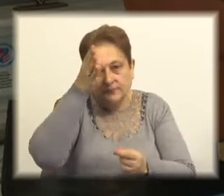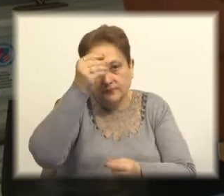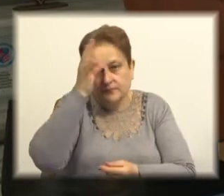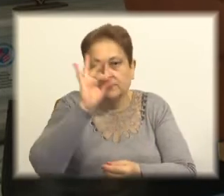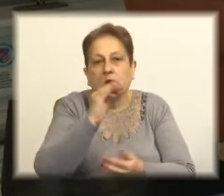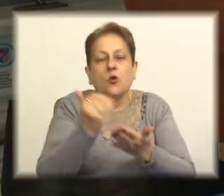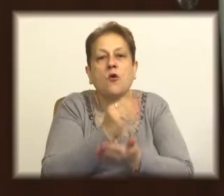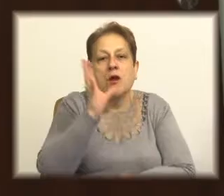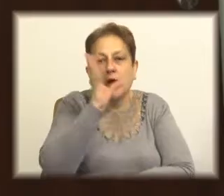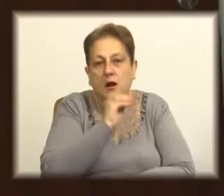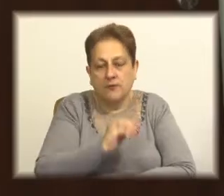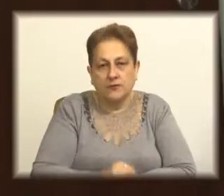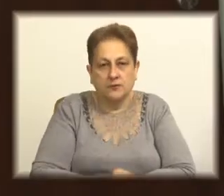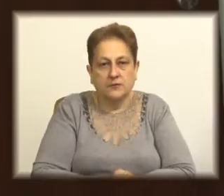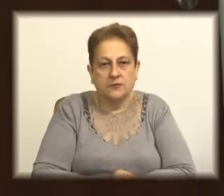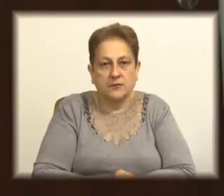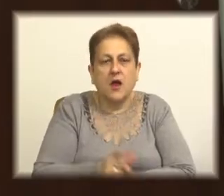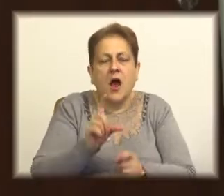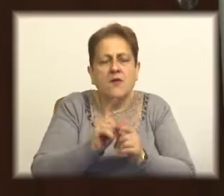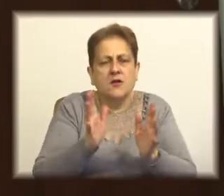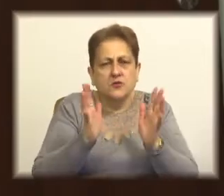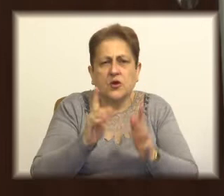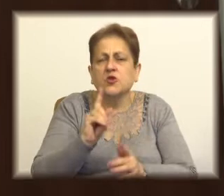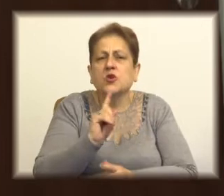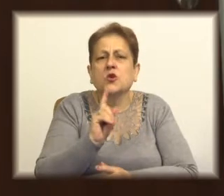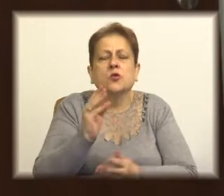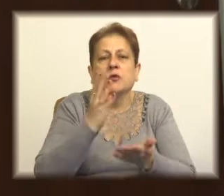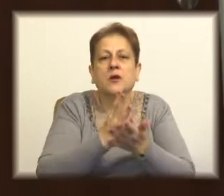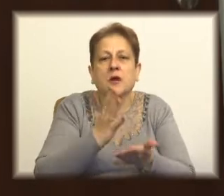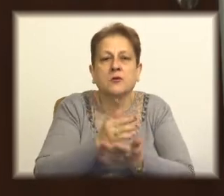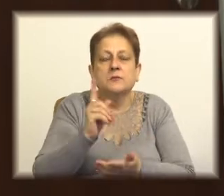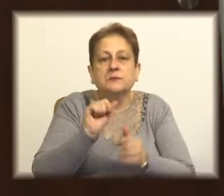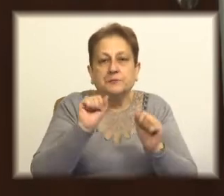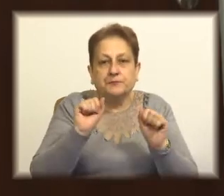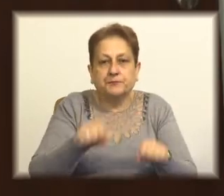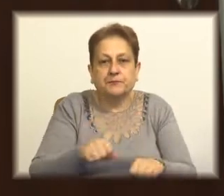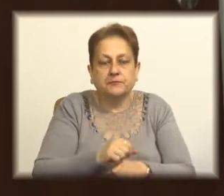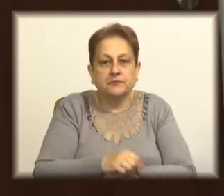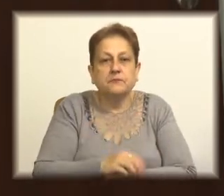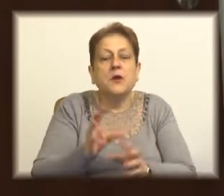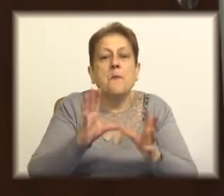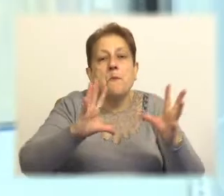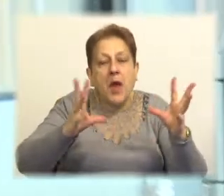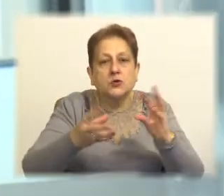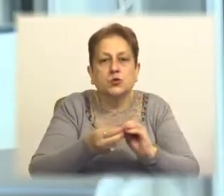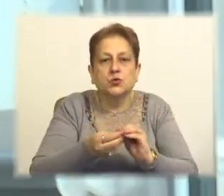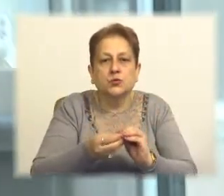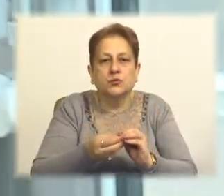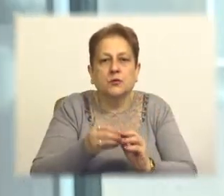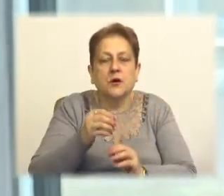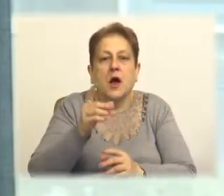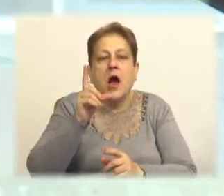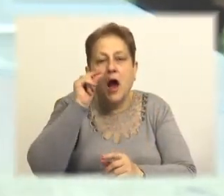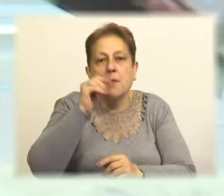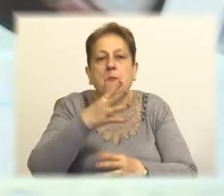նոր հնարավորություն։ Ավելի շատ ի՞նչն եք գնահատում եւ կարևորում սկաուտի առումով։ Միասնությունը։ Հայ